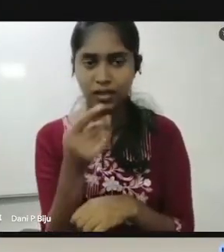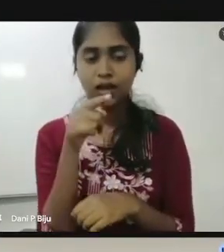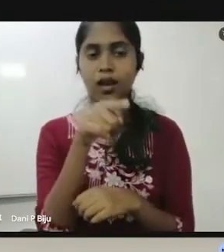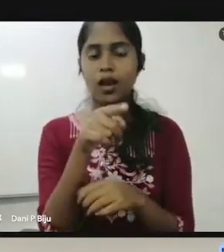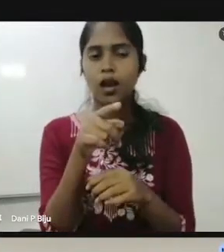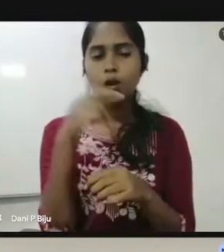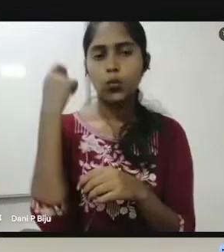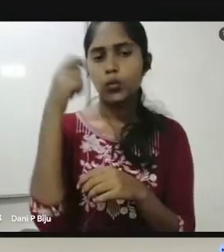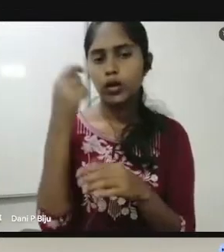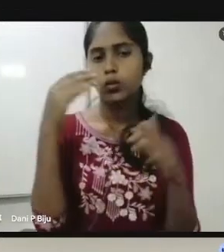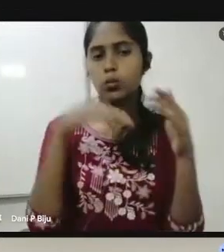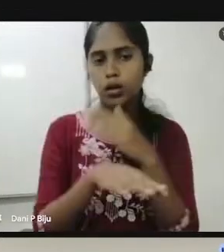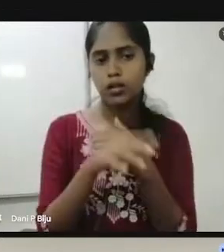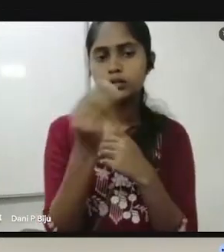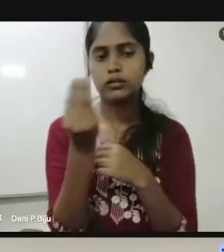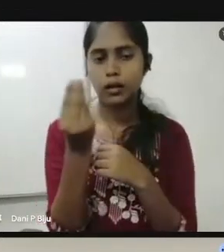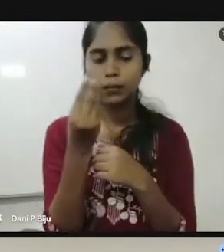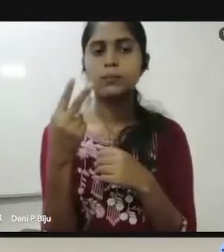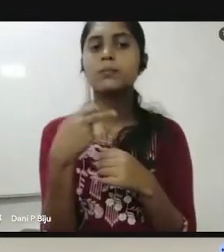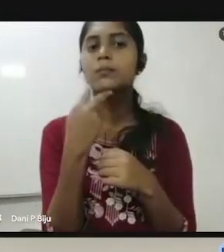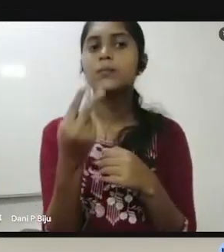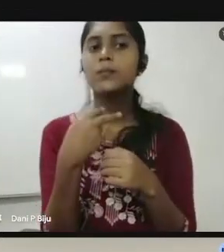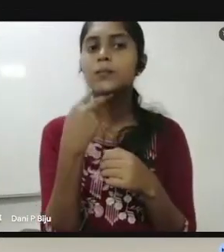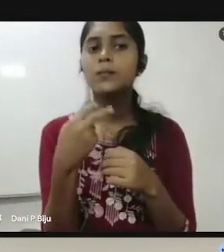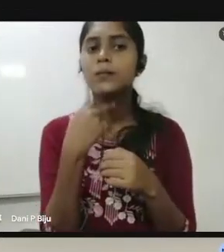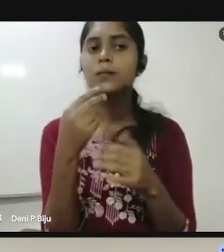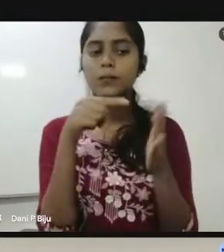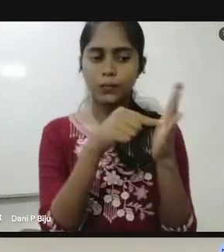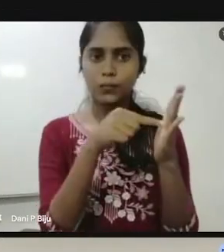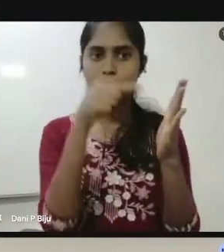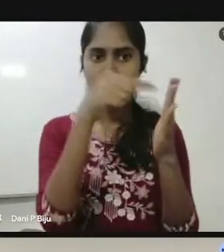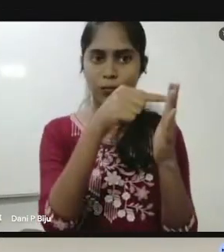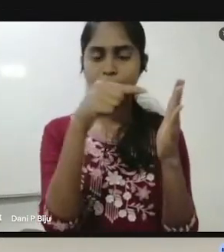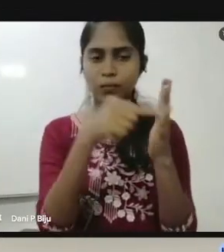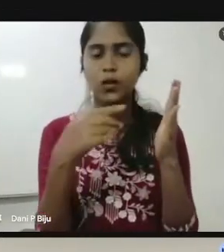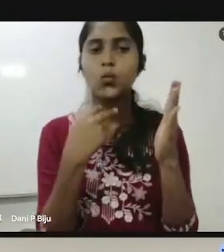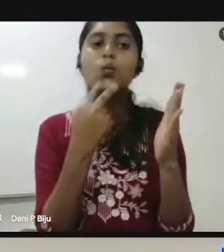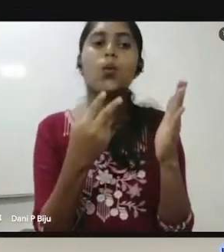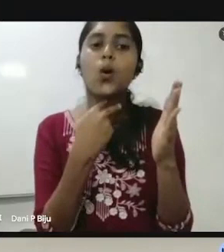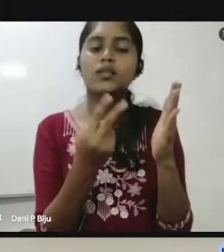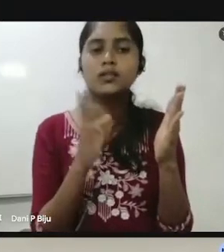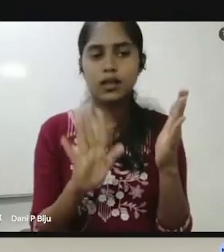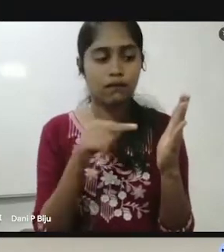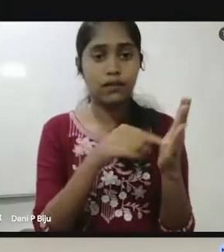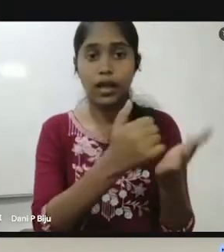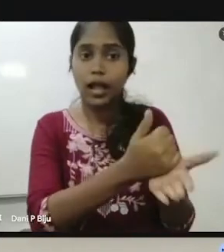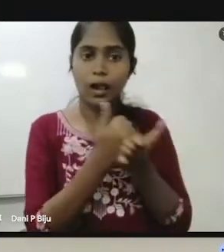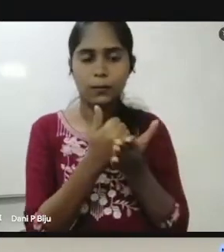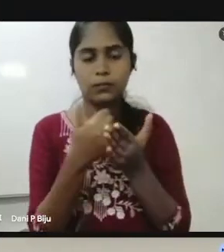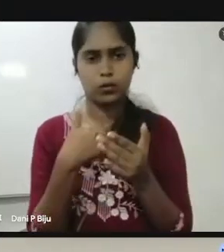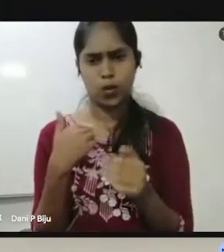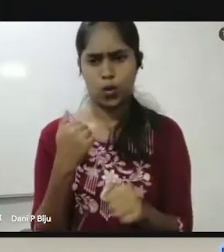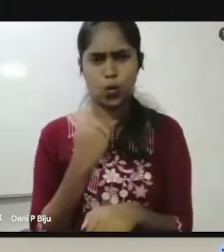ആക്ച്വലി അവര് സ്പീച്ച് ആ ഡിവൈസിൽ നിന്ന് വരുന്നത് ഒരു സിന്തറ്റിക് സ്പീച്ചാണ്. അത് നമുക്ക് നമ്മളുടെ ഫോണുകളിലും അല്ലാതെ